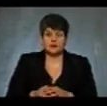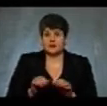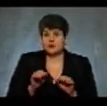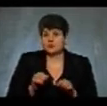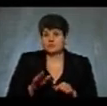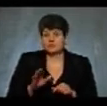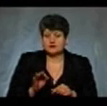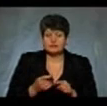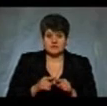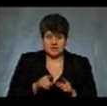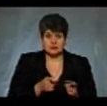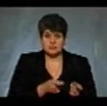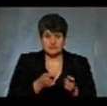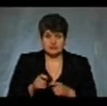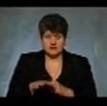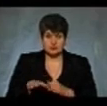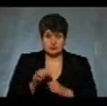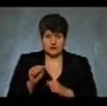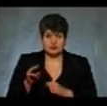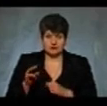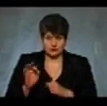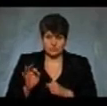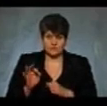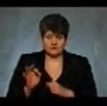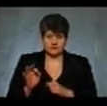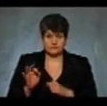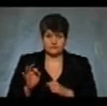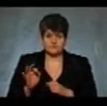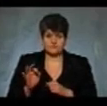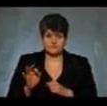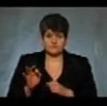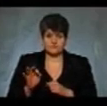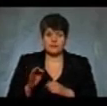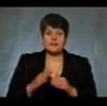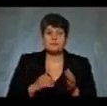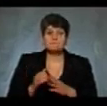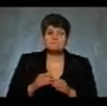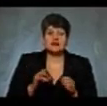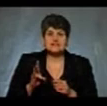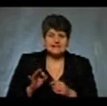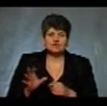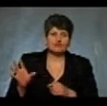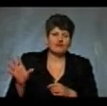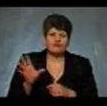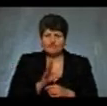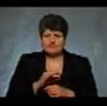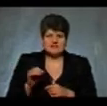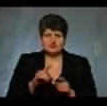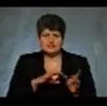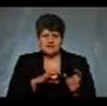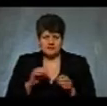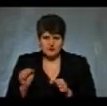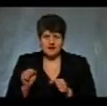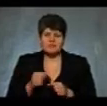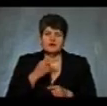це те, що її були привезено з зони АТО, тобто зі Сходу? Ну, практично всі боєприпаси, які ми зараз вилучаємо, це